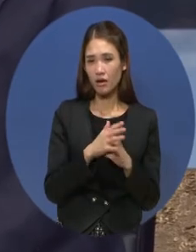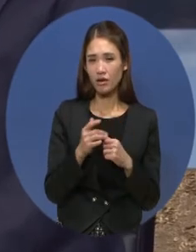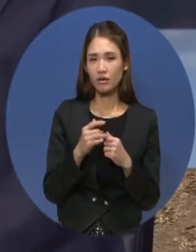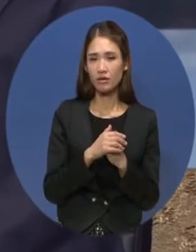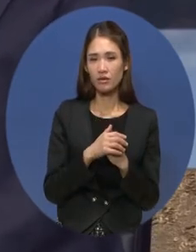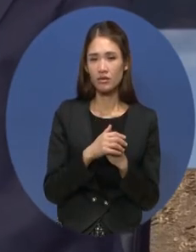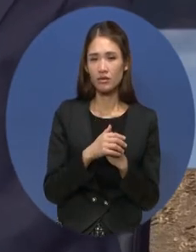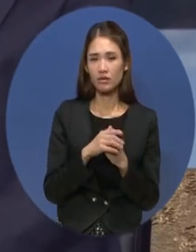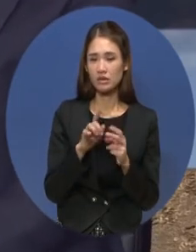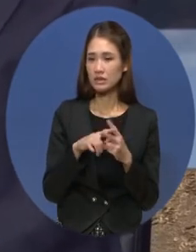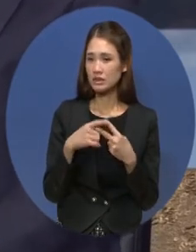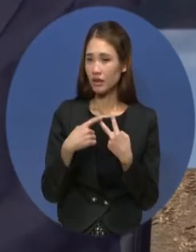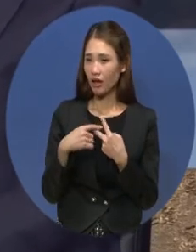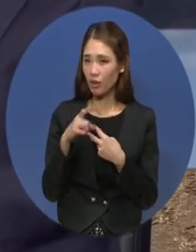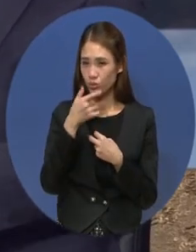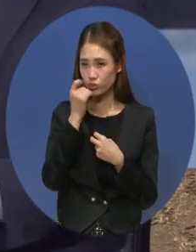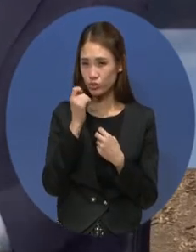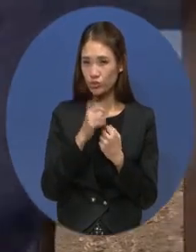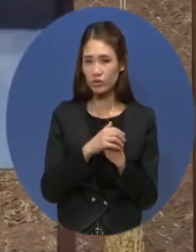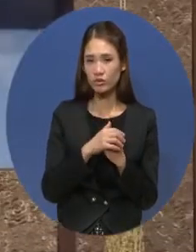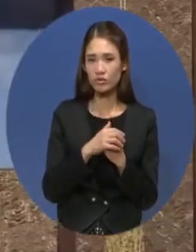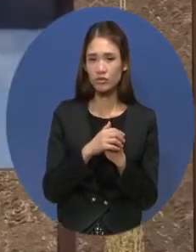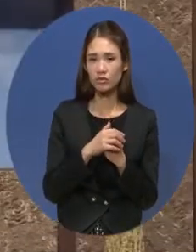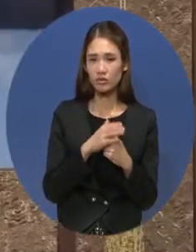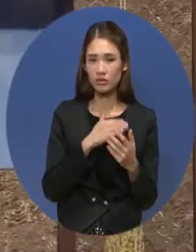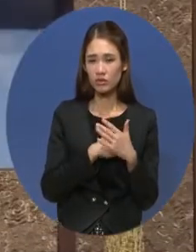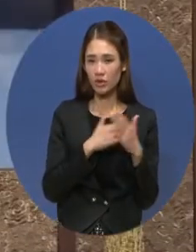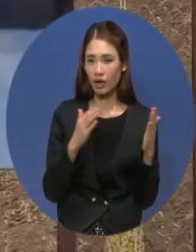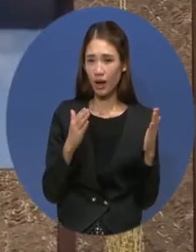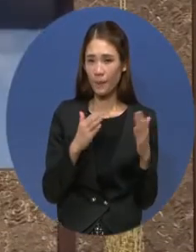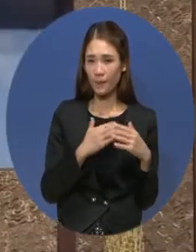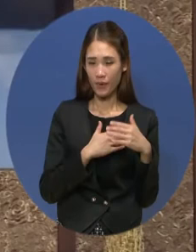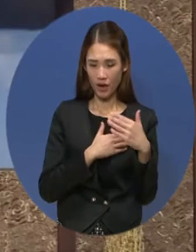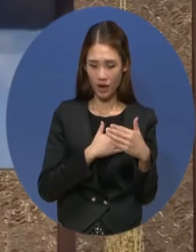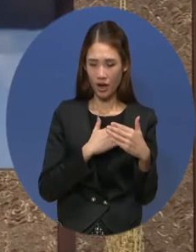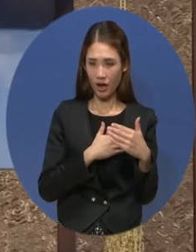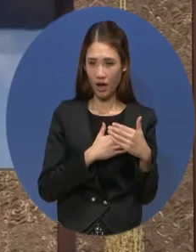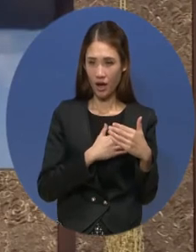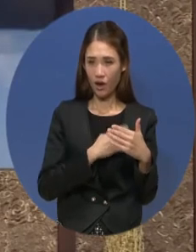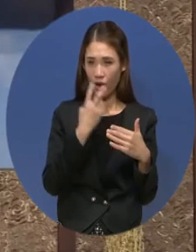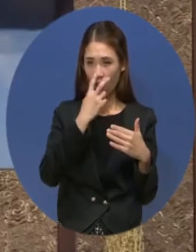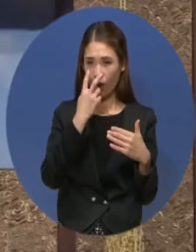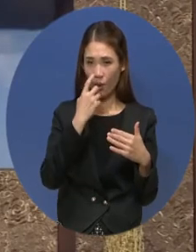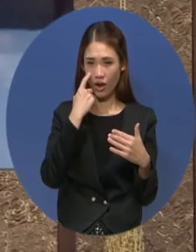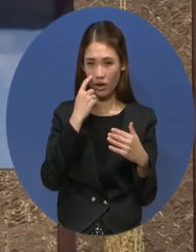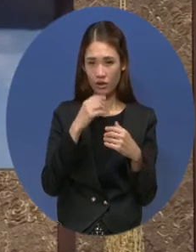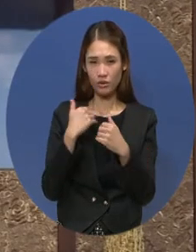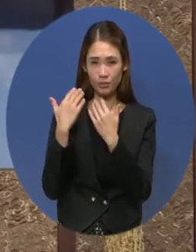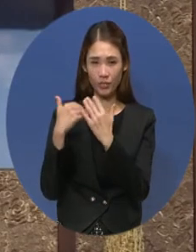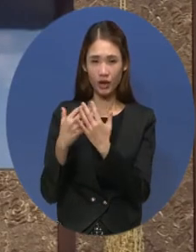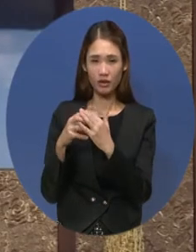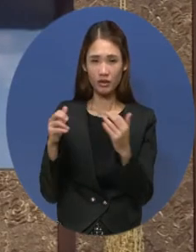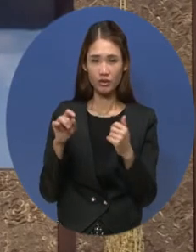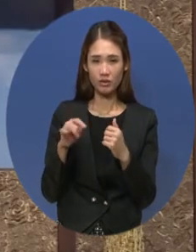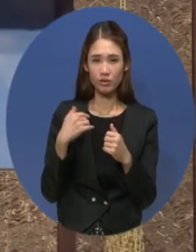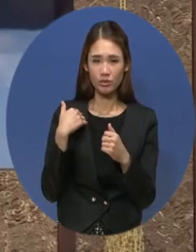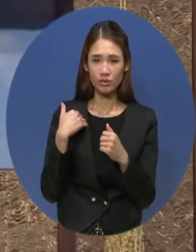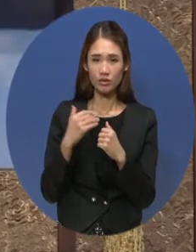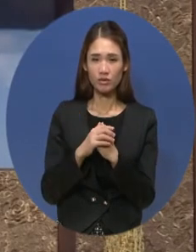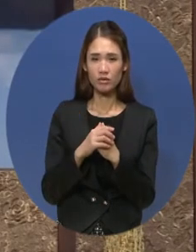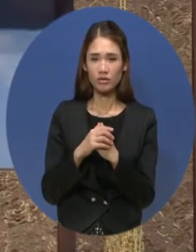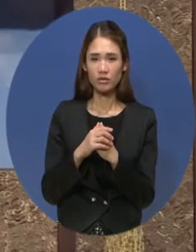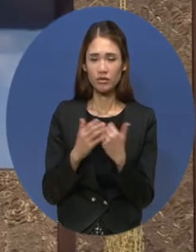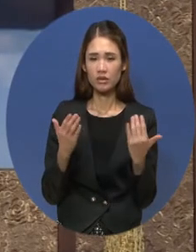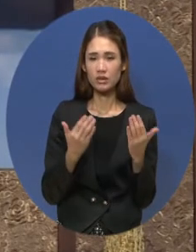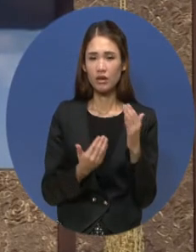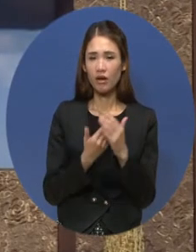그리고 이해가 안되네요 뭐 이 한마디 않아 놓고서 이렇게 하다보니 발 타 정 이라는 걸 몰랐죠 그래서 제가 그 일이